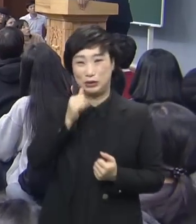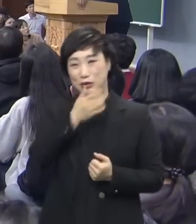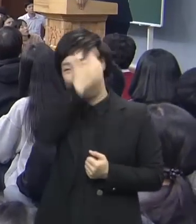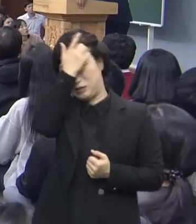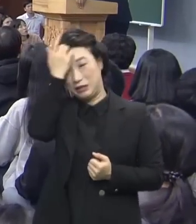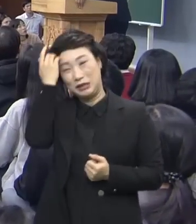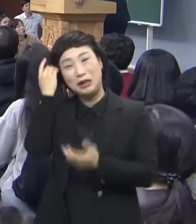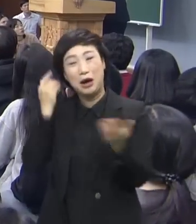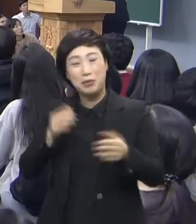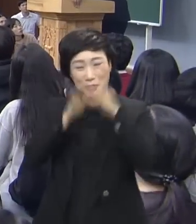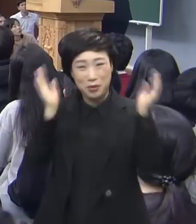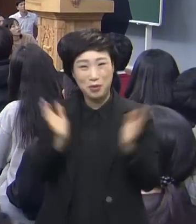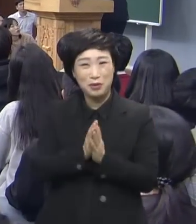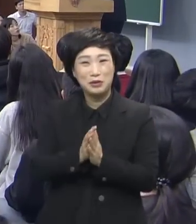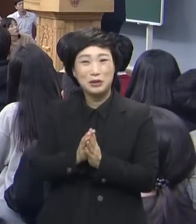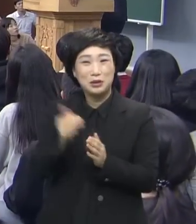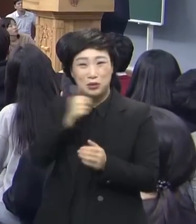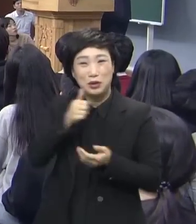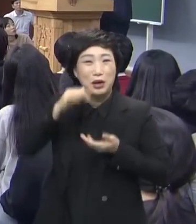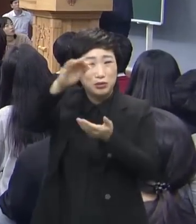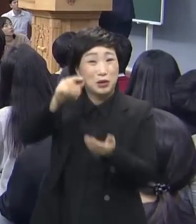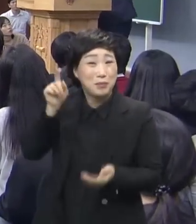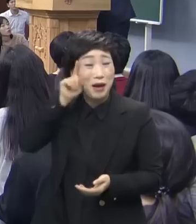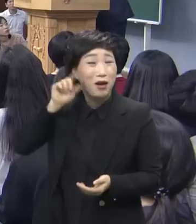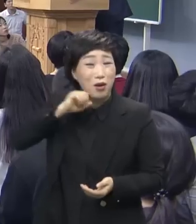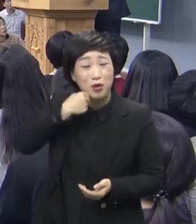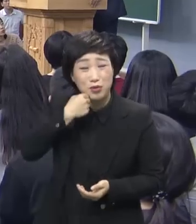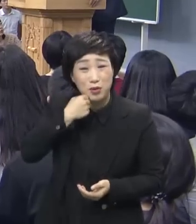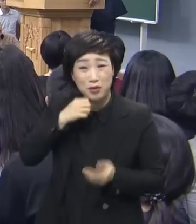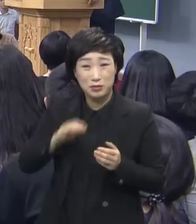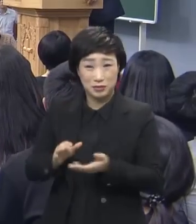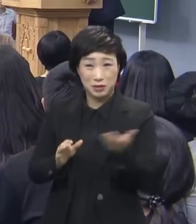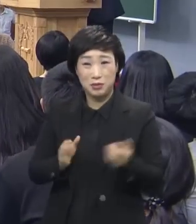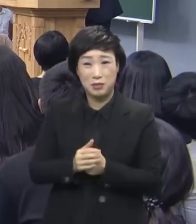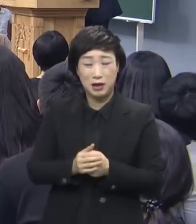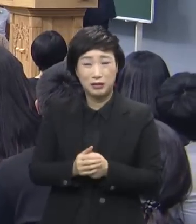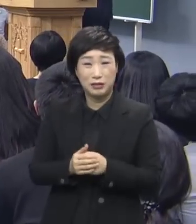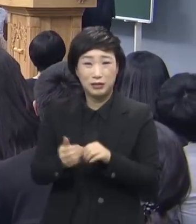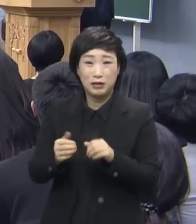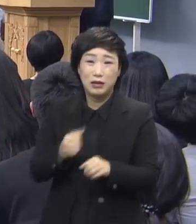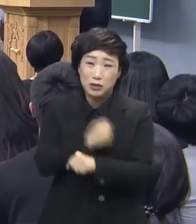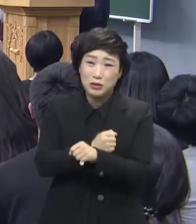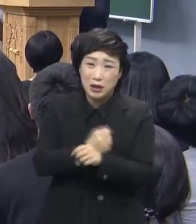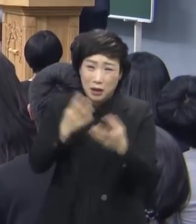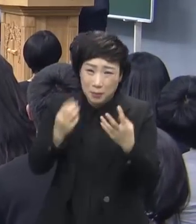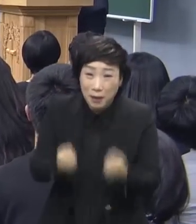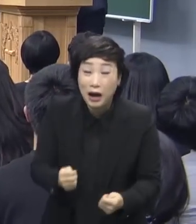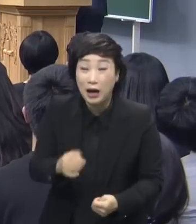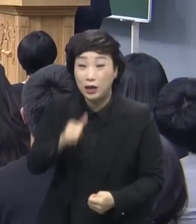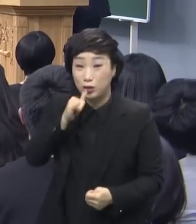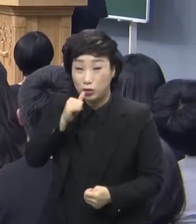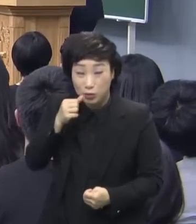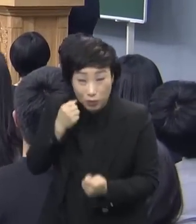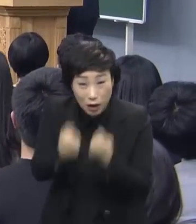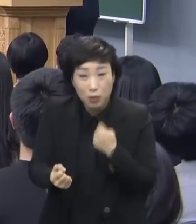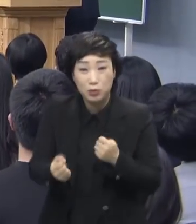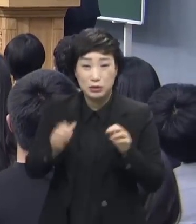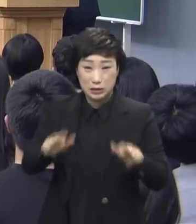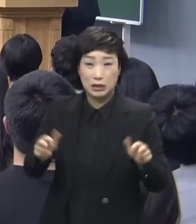여러분에게 말하지 못한 여러분의 죽을 고비를 넘기면서도 단 한